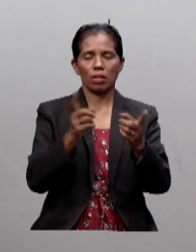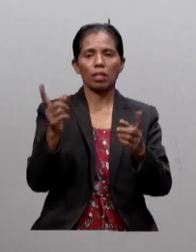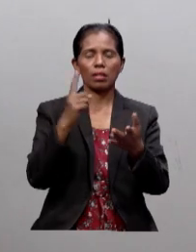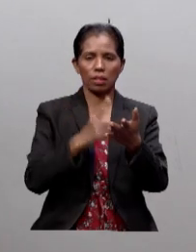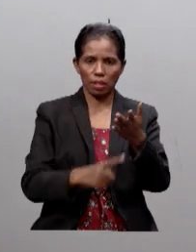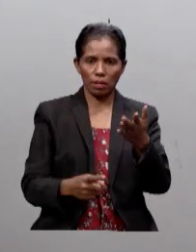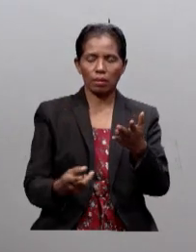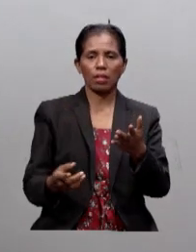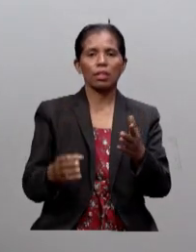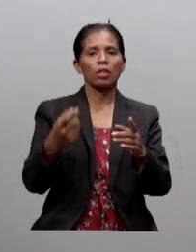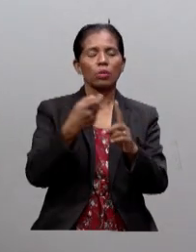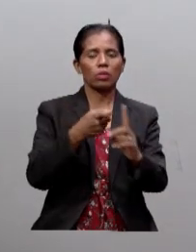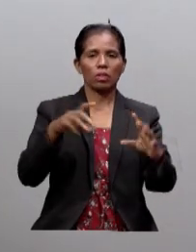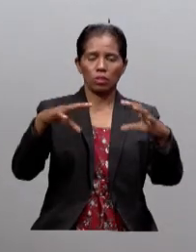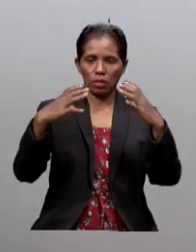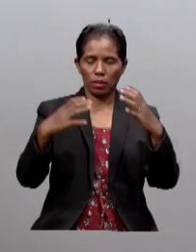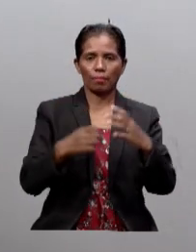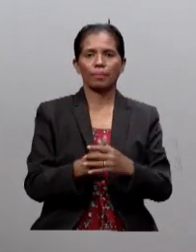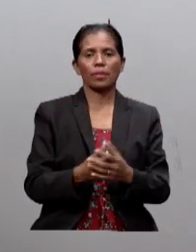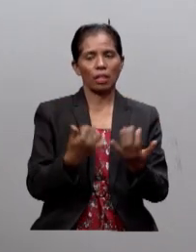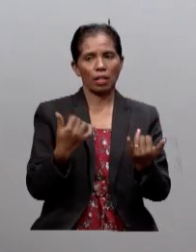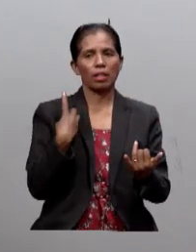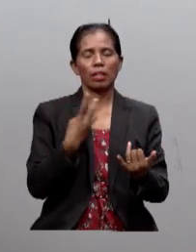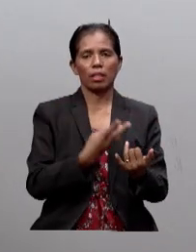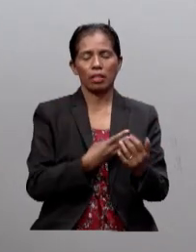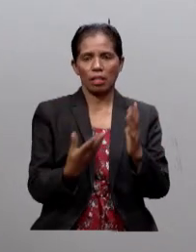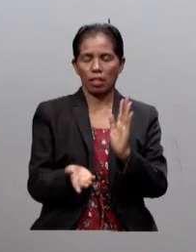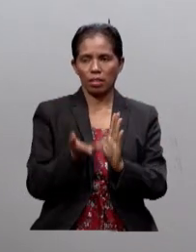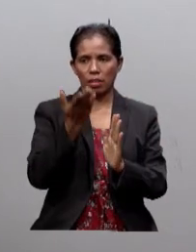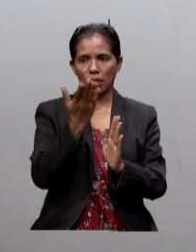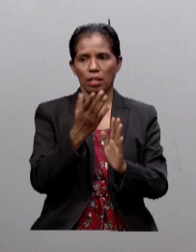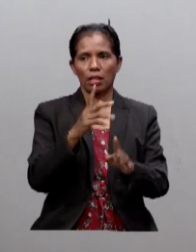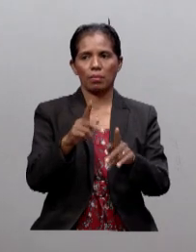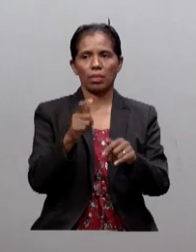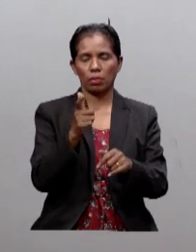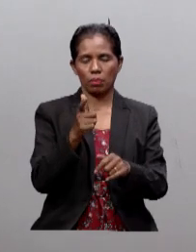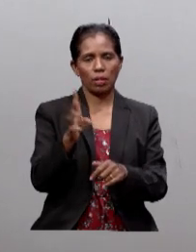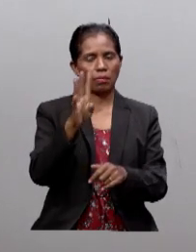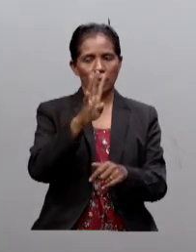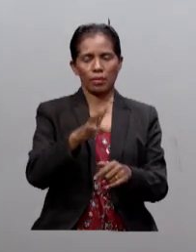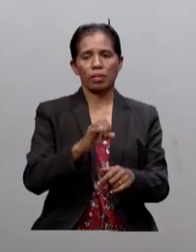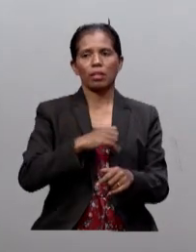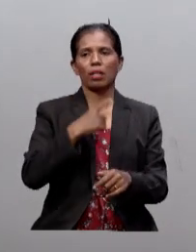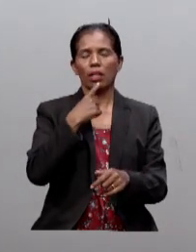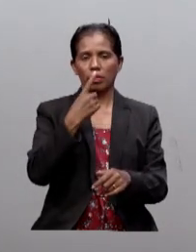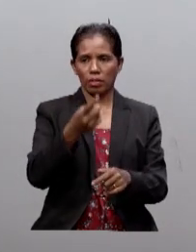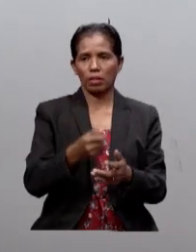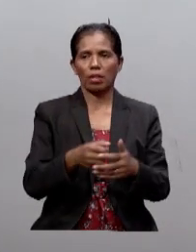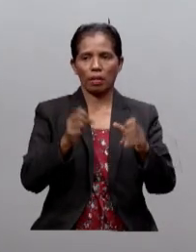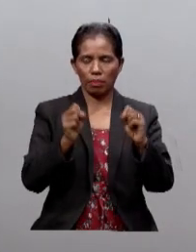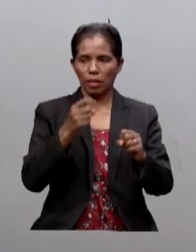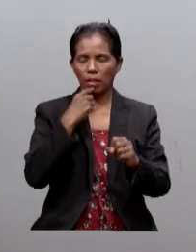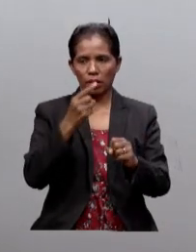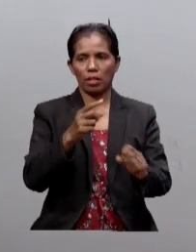parasel konselun yang tomak ne. Ini beda nerit makita saya ne imediat 24. Ang sewing hotem bela diang ketek